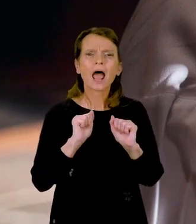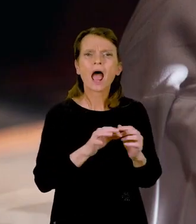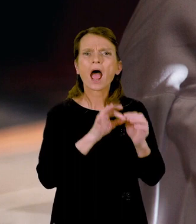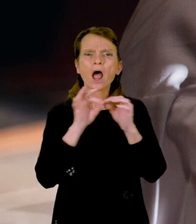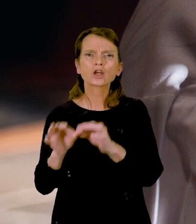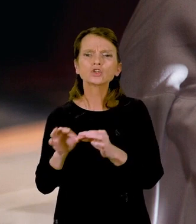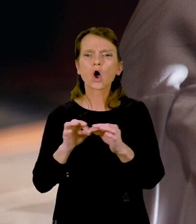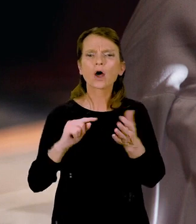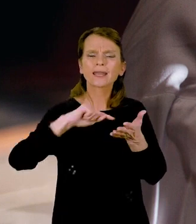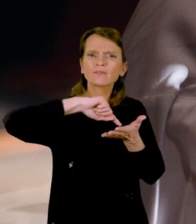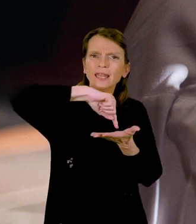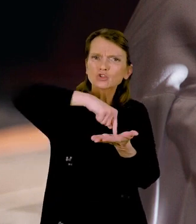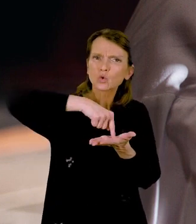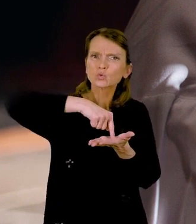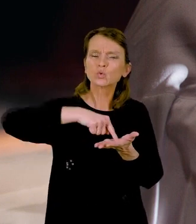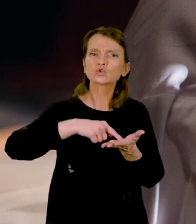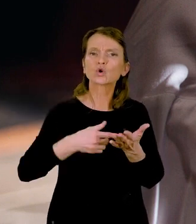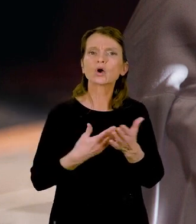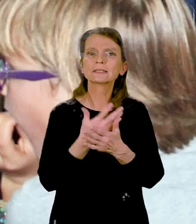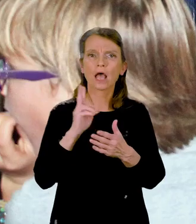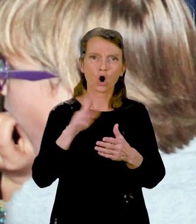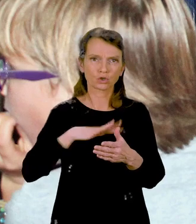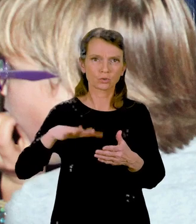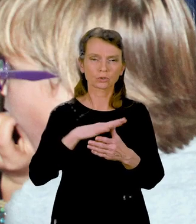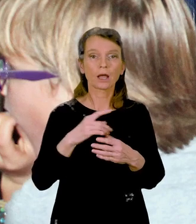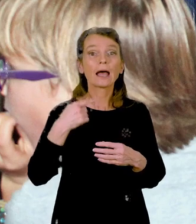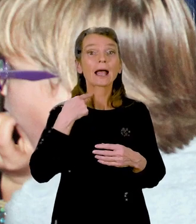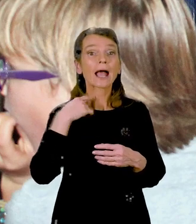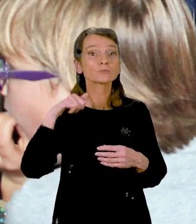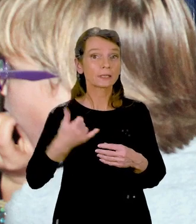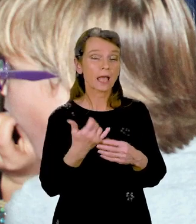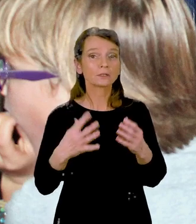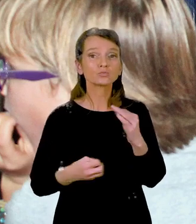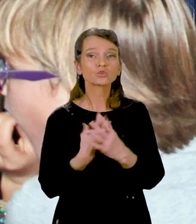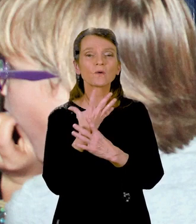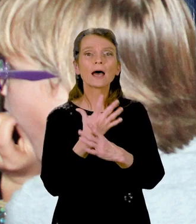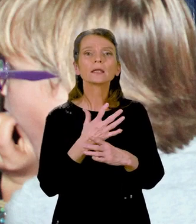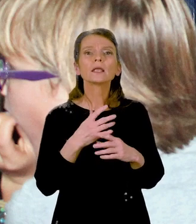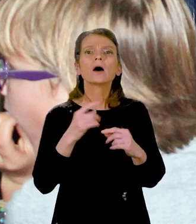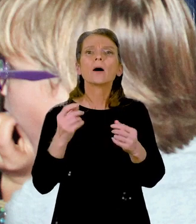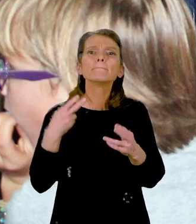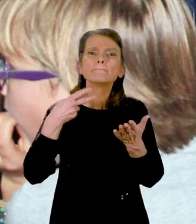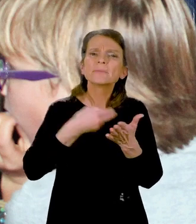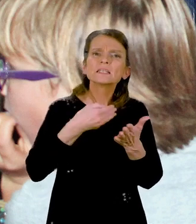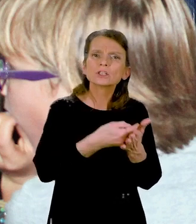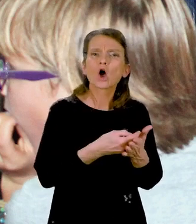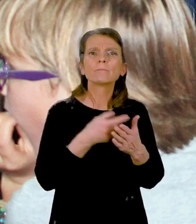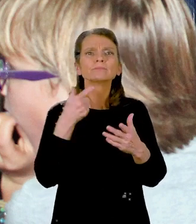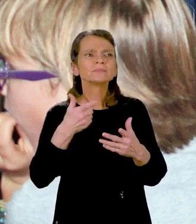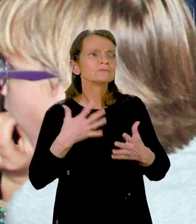točko za obravnavo Kočevske. Gašper Jarni je ustvaril izvirni pristop k